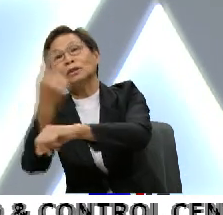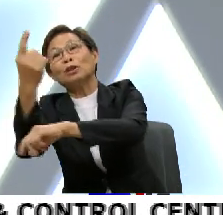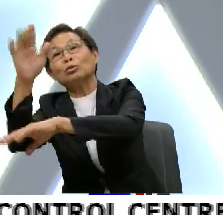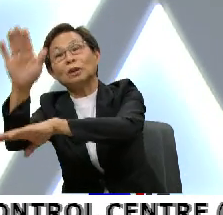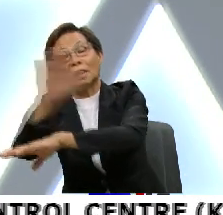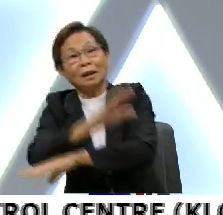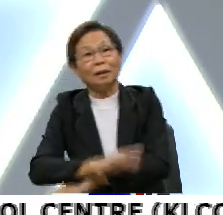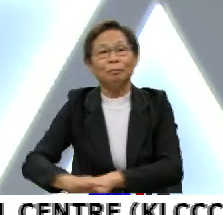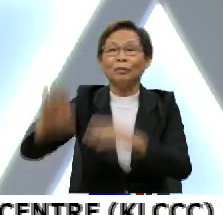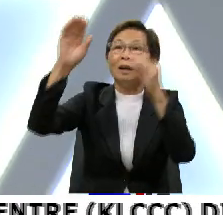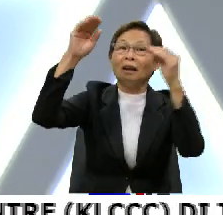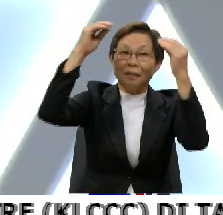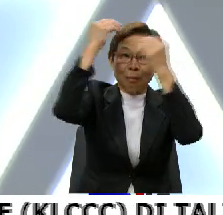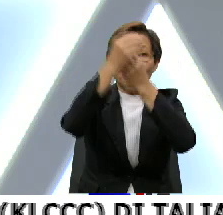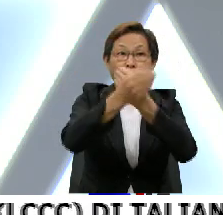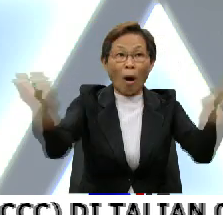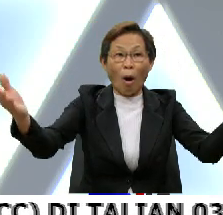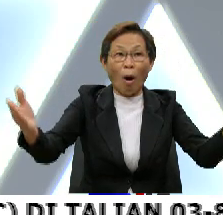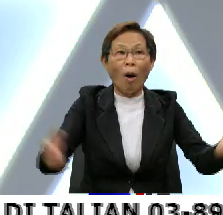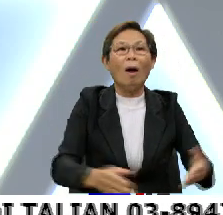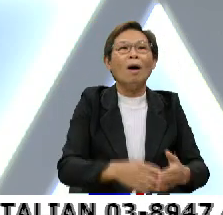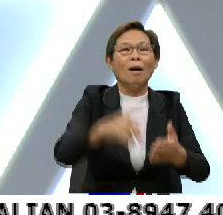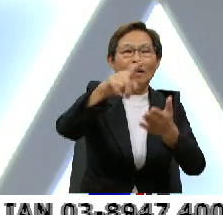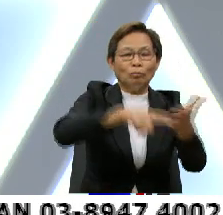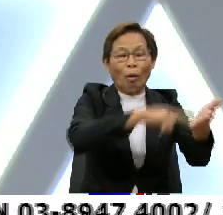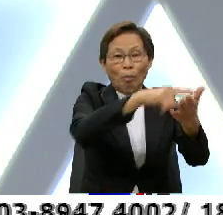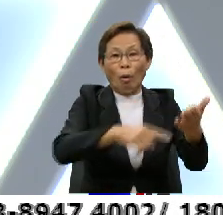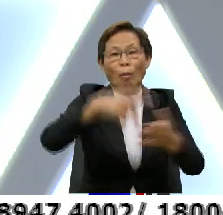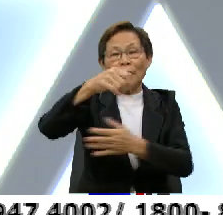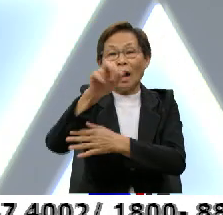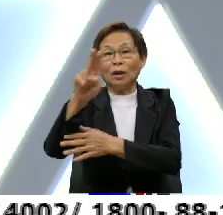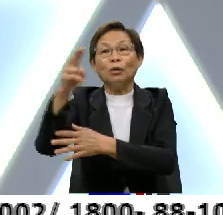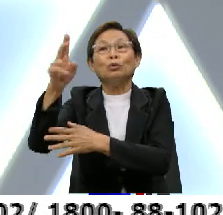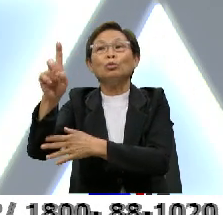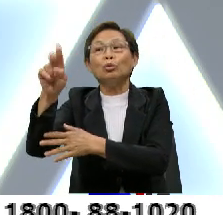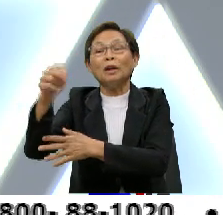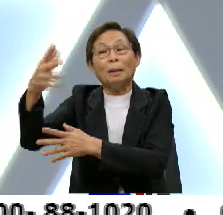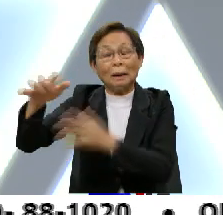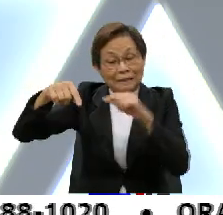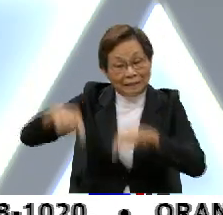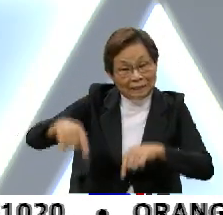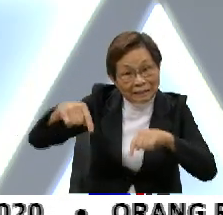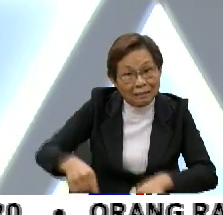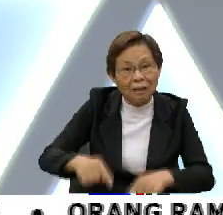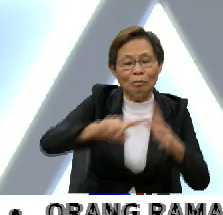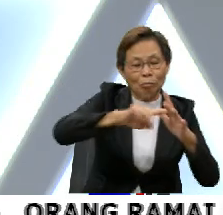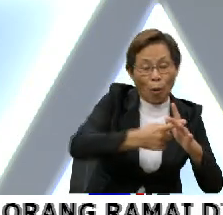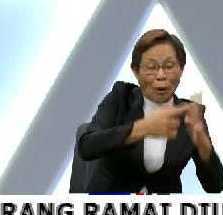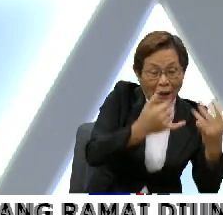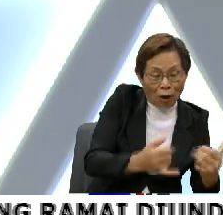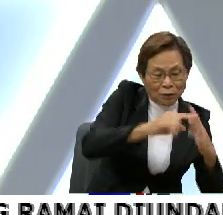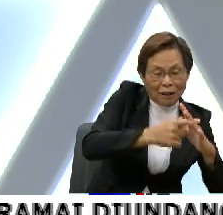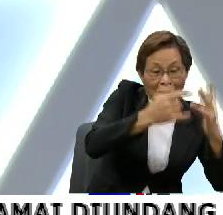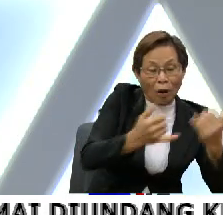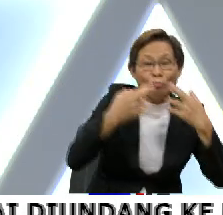dan seperti yang di luar-luarkan gelanggang pilihan wayo umum dewan undangan Negeri be Ario dan ke-15 ini akan bermula tapi